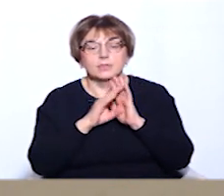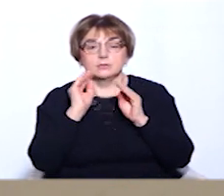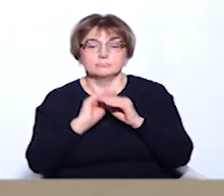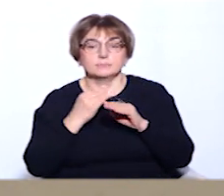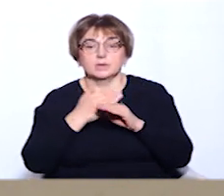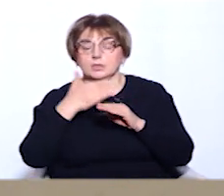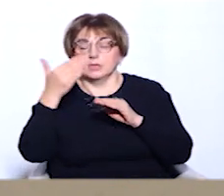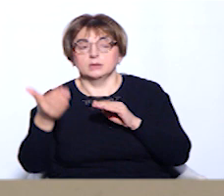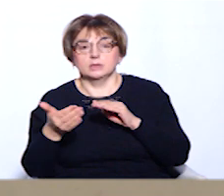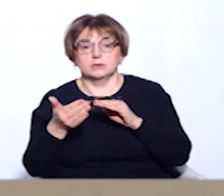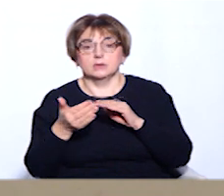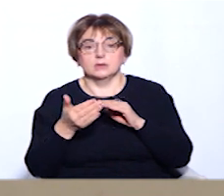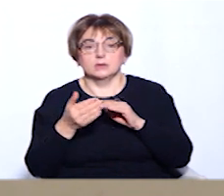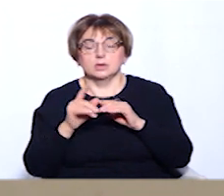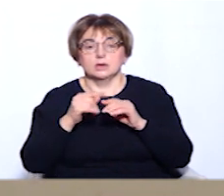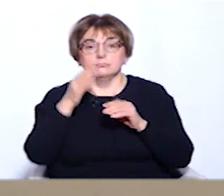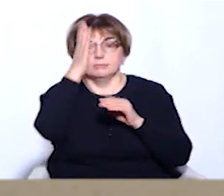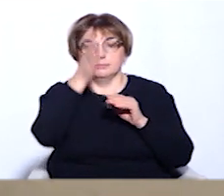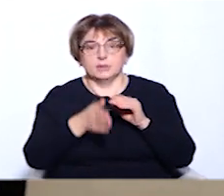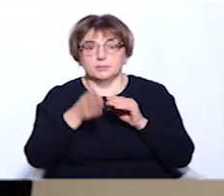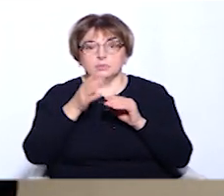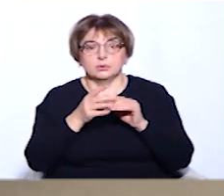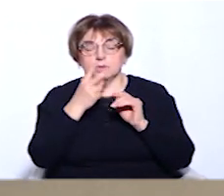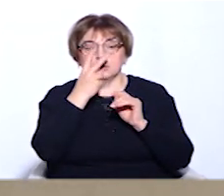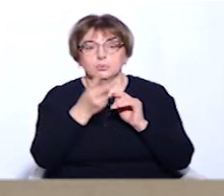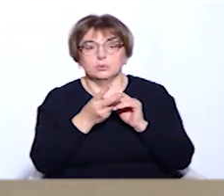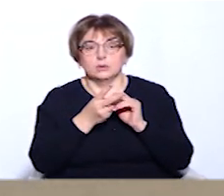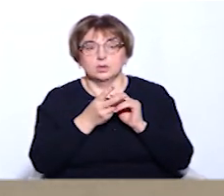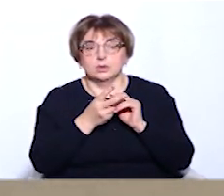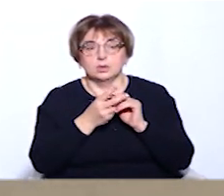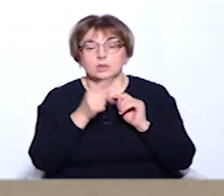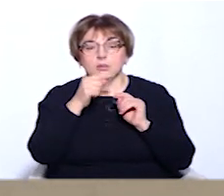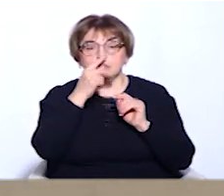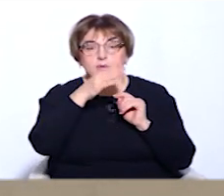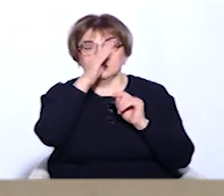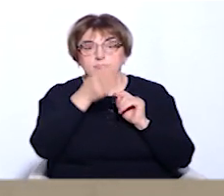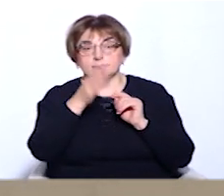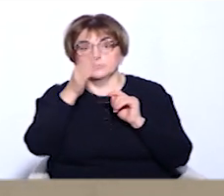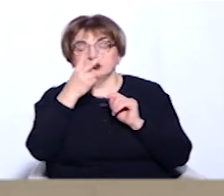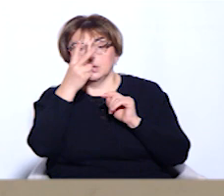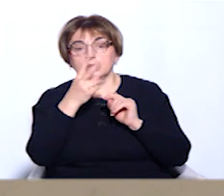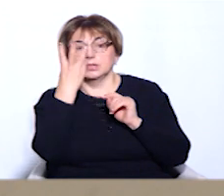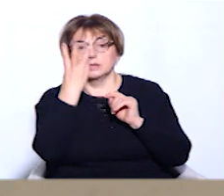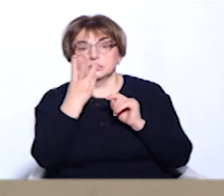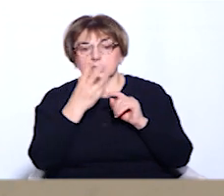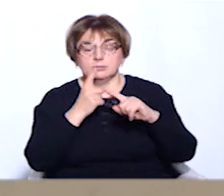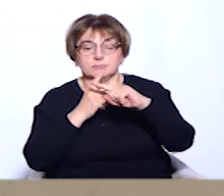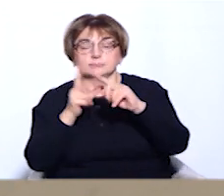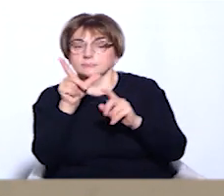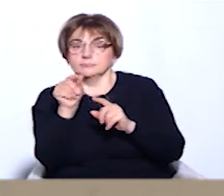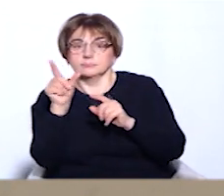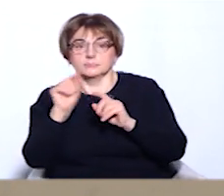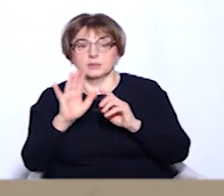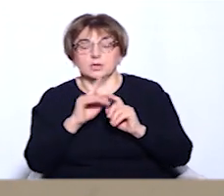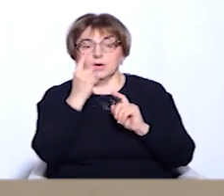გადადის p ორბიტალზე და თქვენ როგორც ხედავთ, აქ ჩანს 3 გაუწყვილებელი ელექტრონი, ხოლო s ორბიტალზე